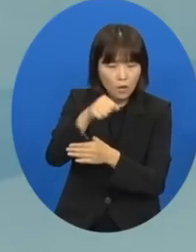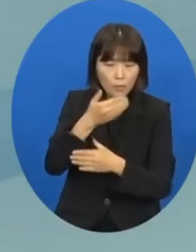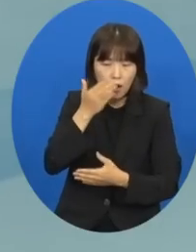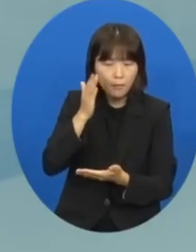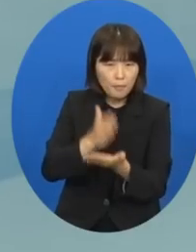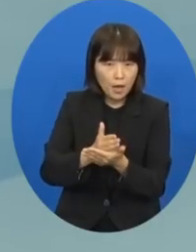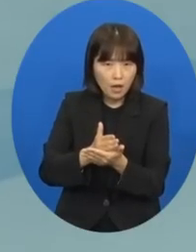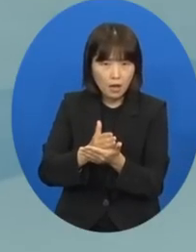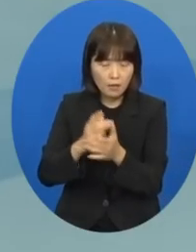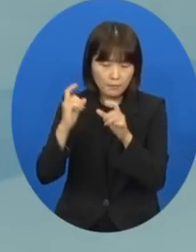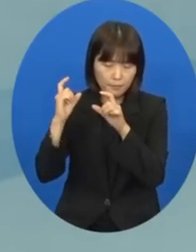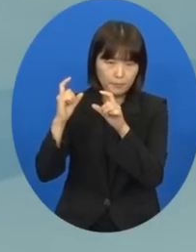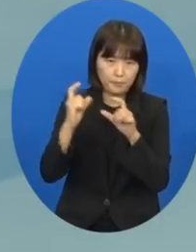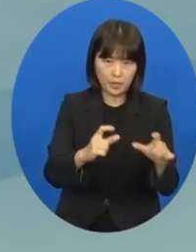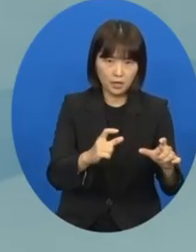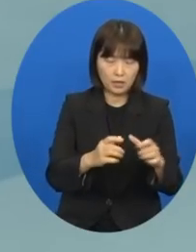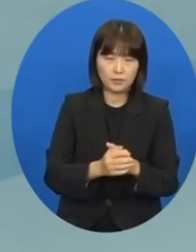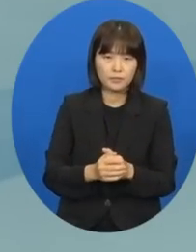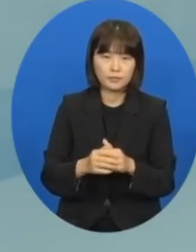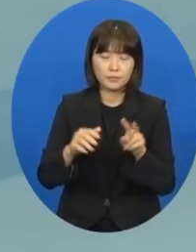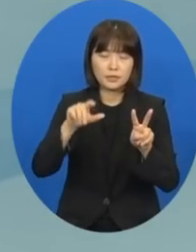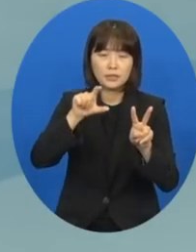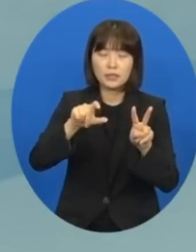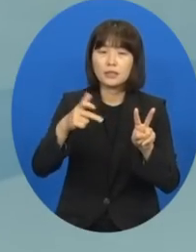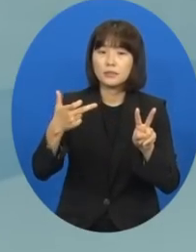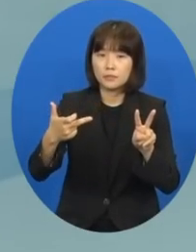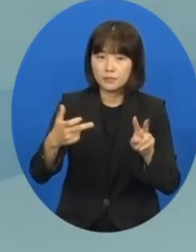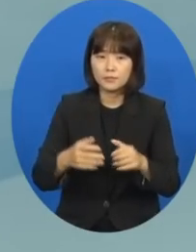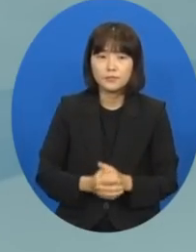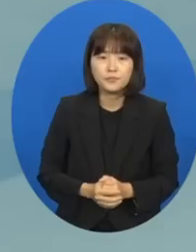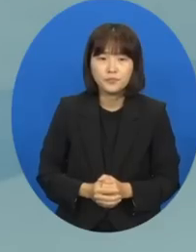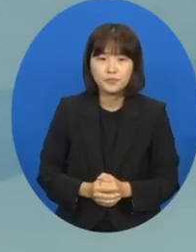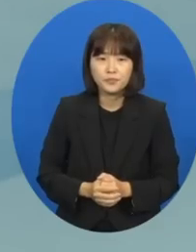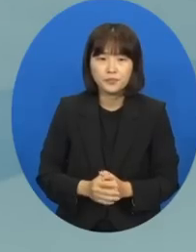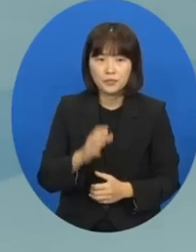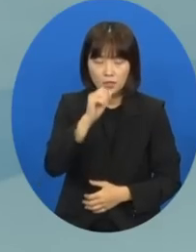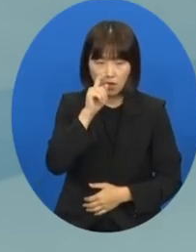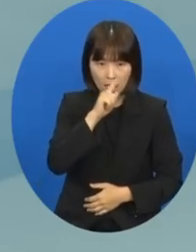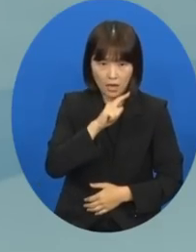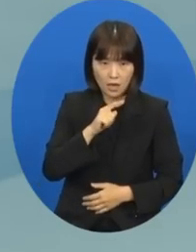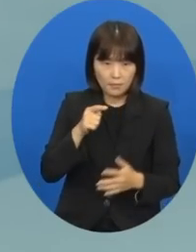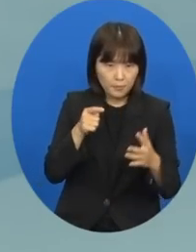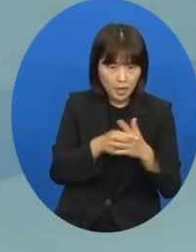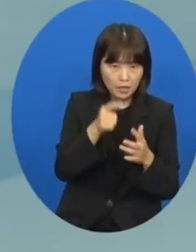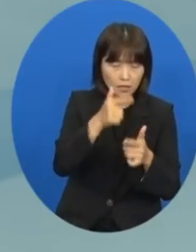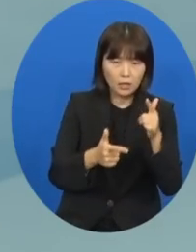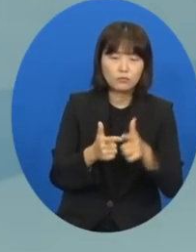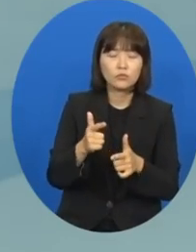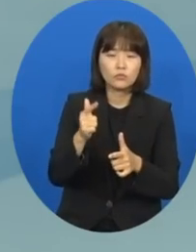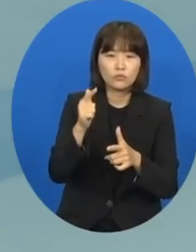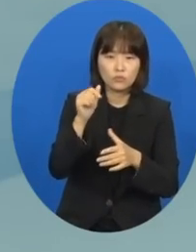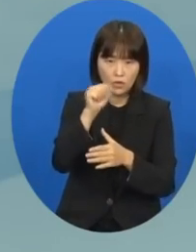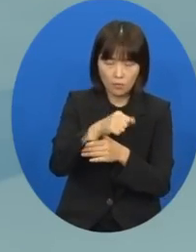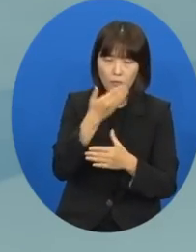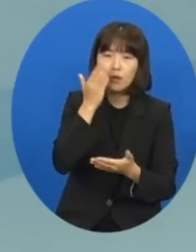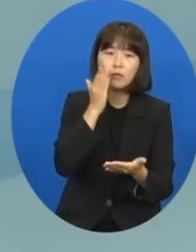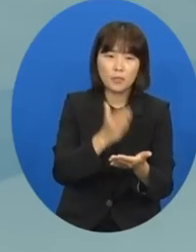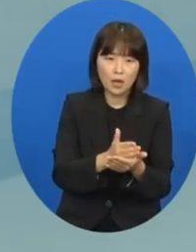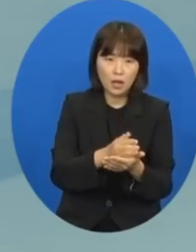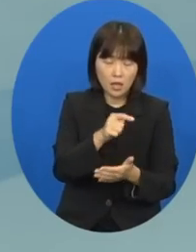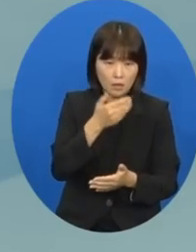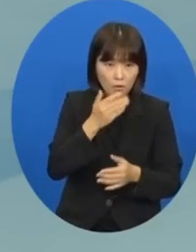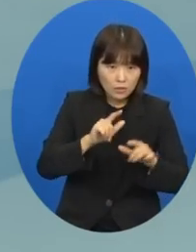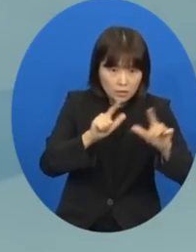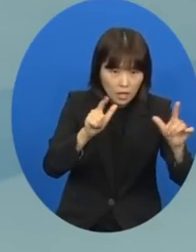말라라고 하십니다. 2장 17절에 창세기 선악을 알게 하는 나무의 열매는 먹지 말라 내가 먹는 날에는 반드시